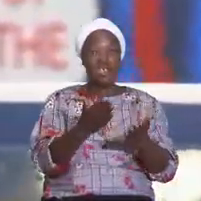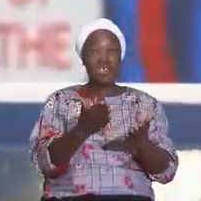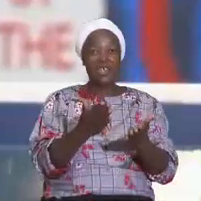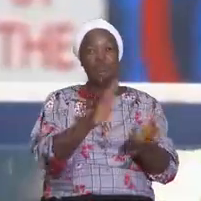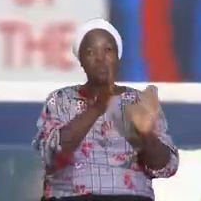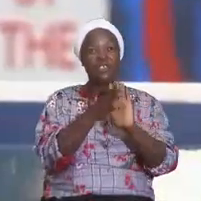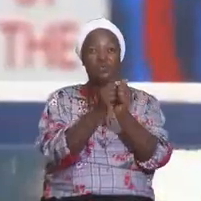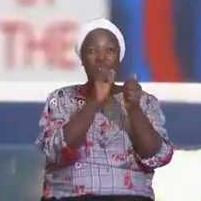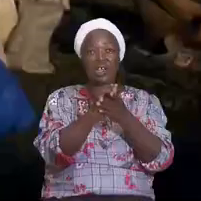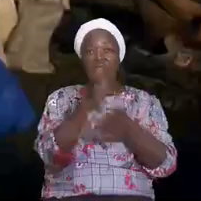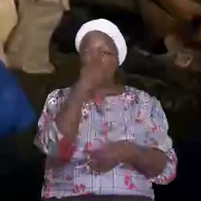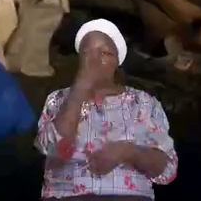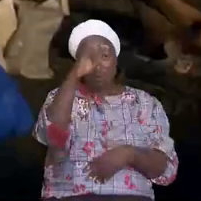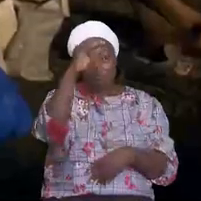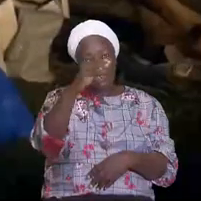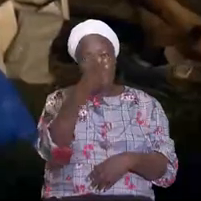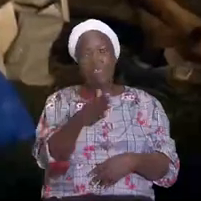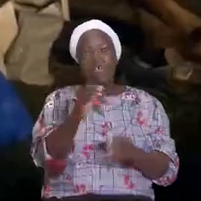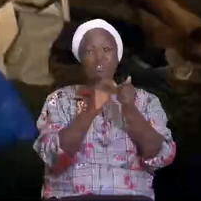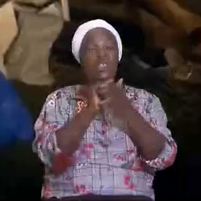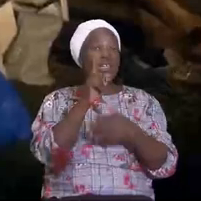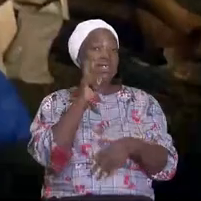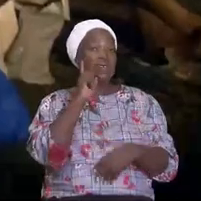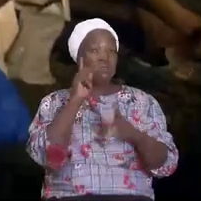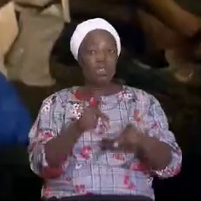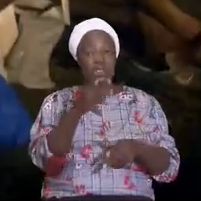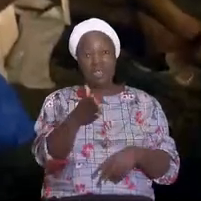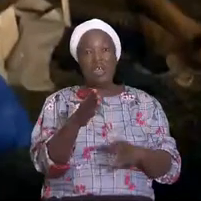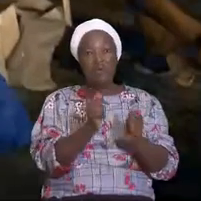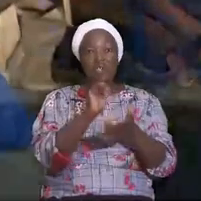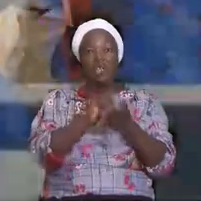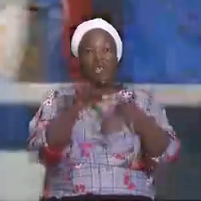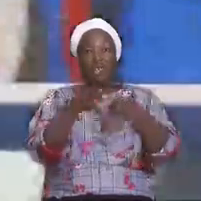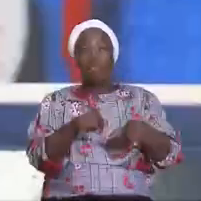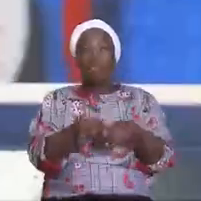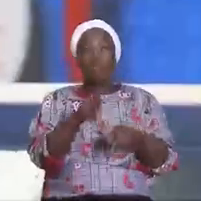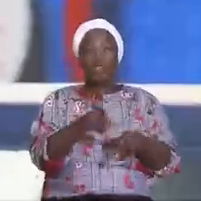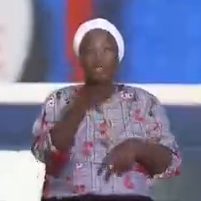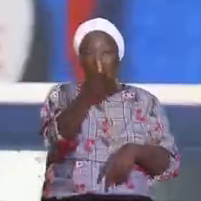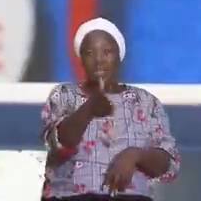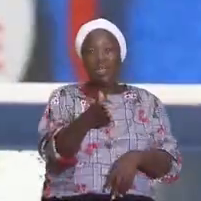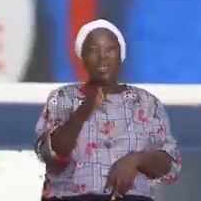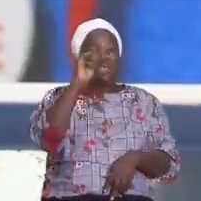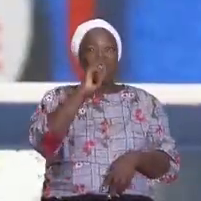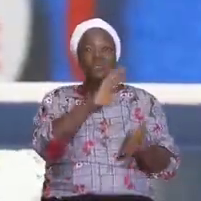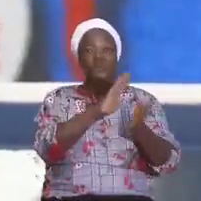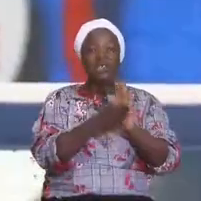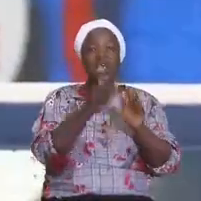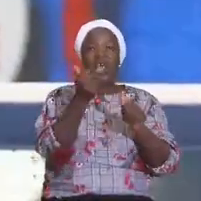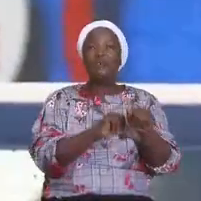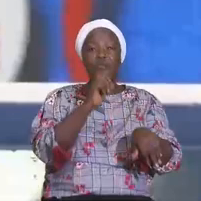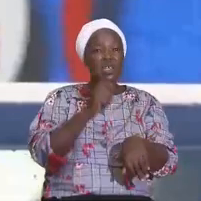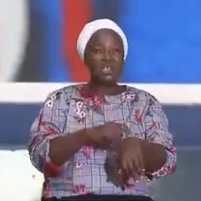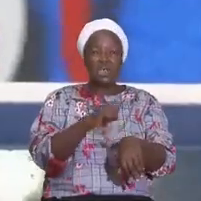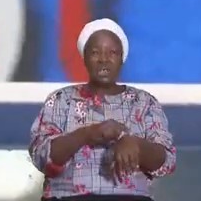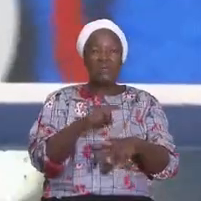présent avec nous. Il est ici présent avec l'homme aveugle là-bas, avec le sourd là-bas,